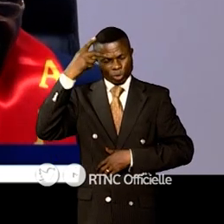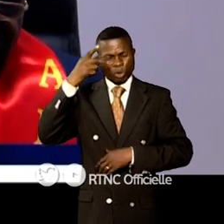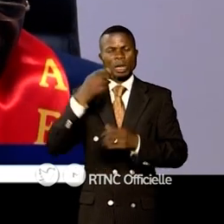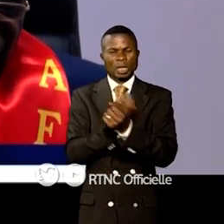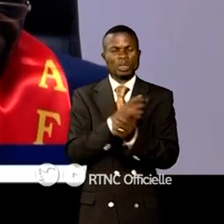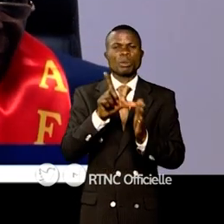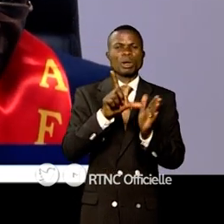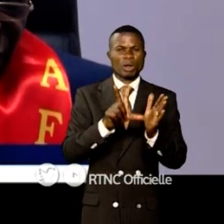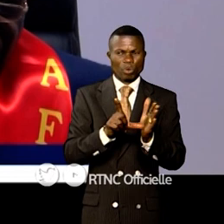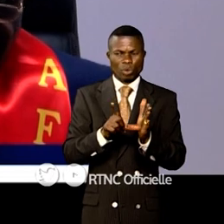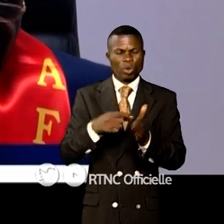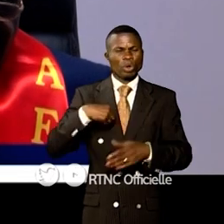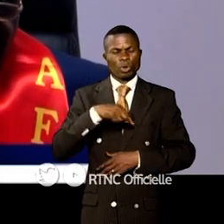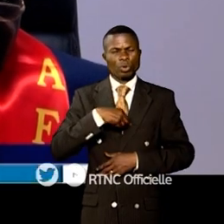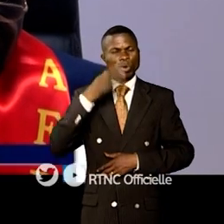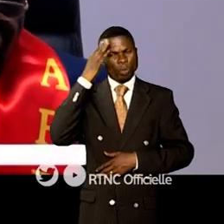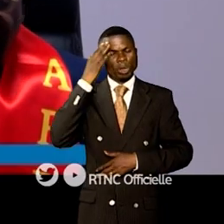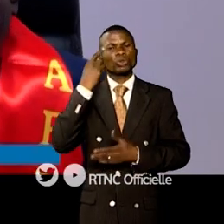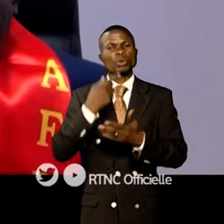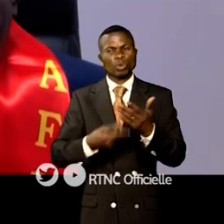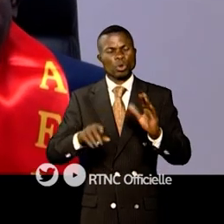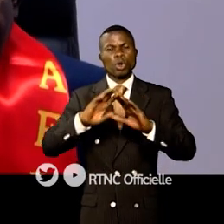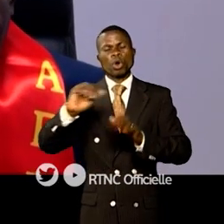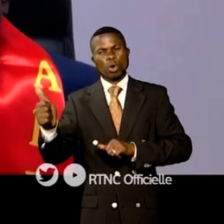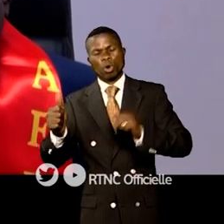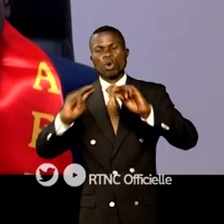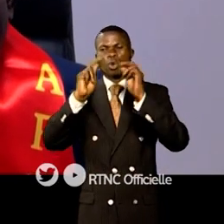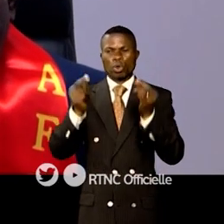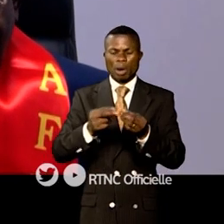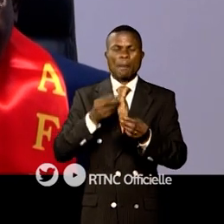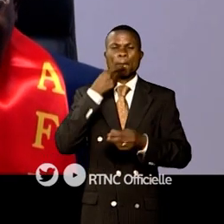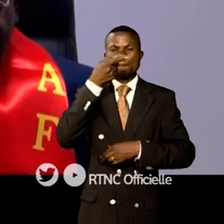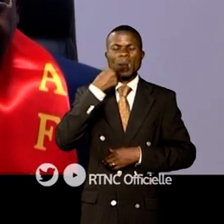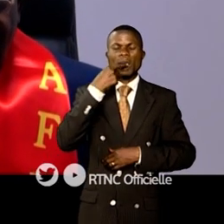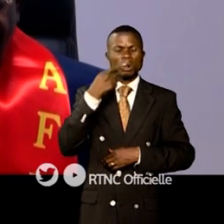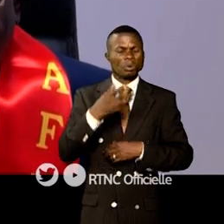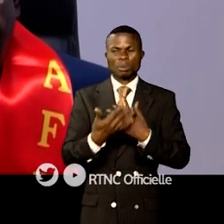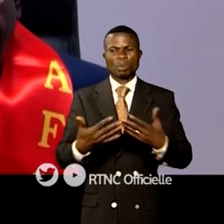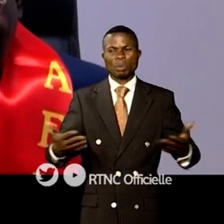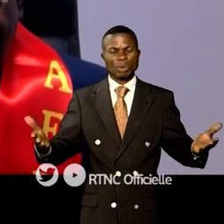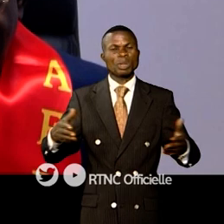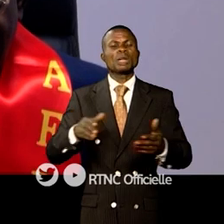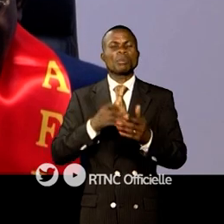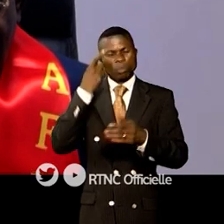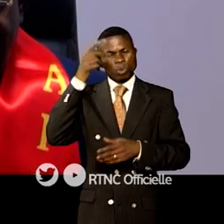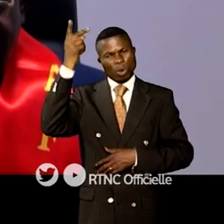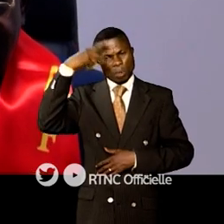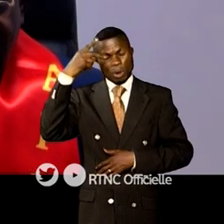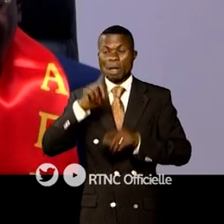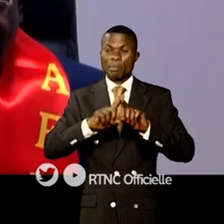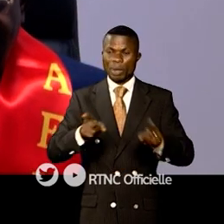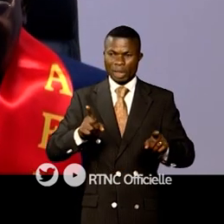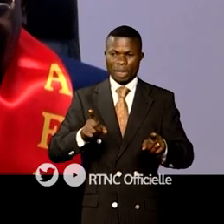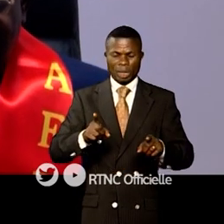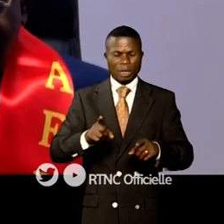légaliste, nous pensons que tous les autres commentaires, ce sont des commentaires politiciens, mais